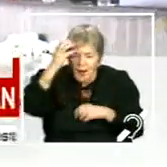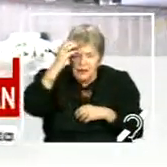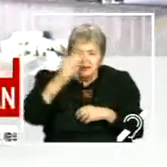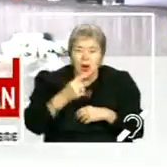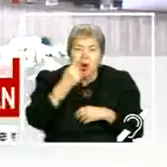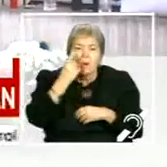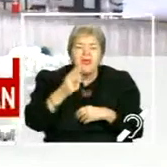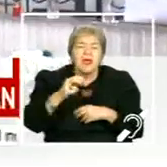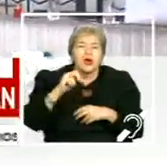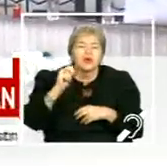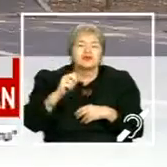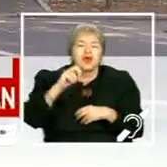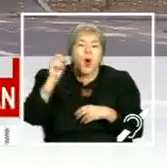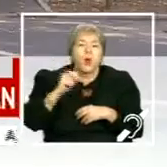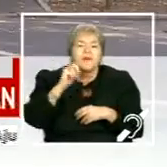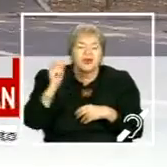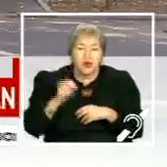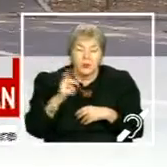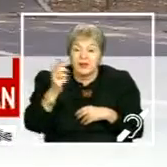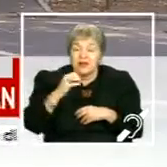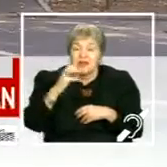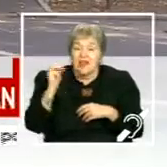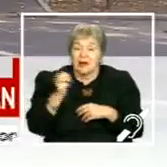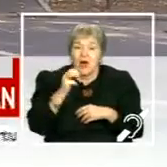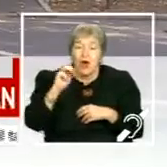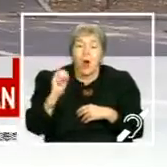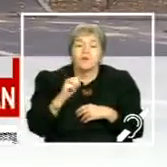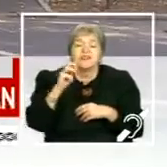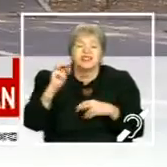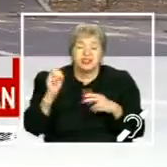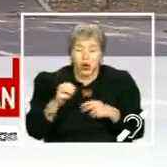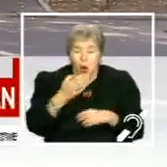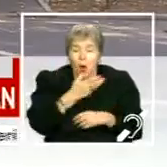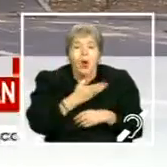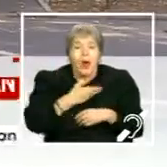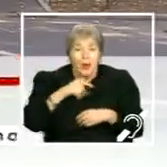1988, iar din ianuarie 1989 există la București ambasada Palestinei.